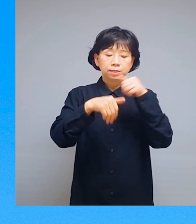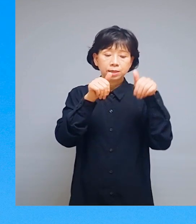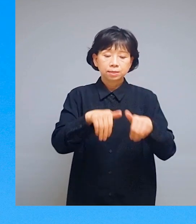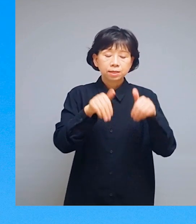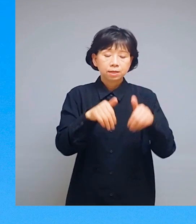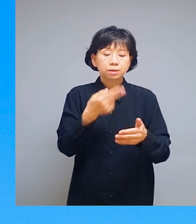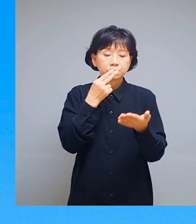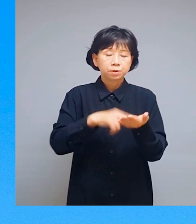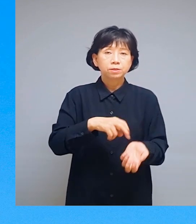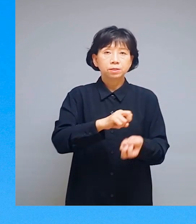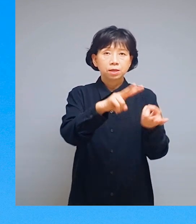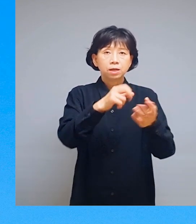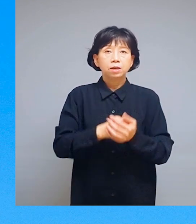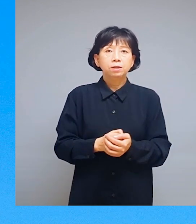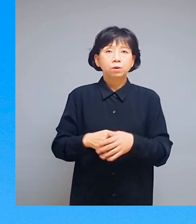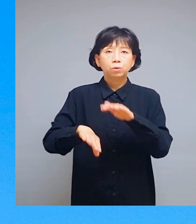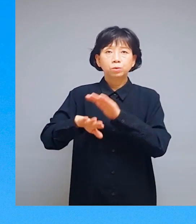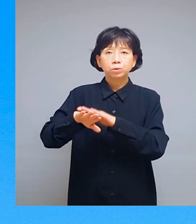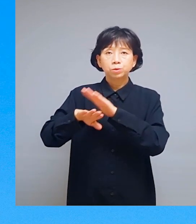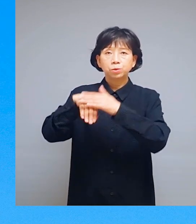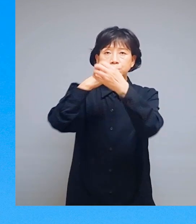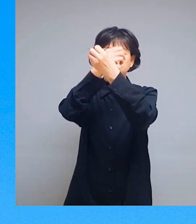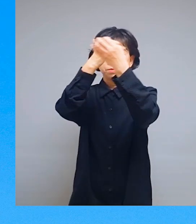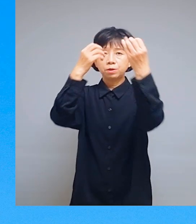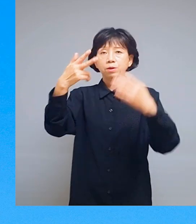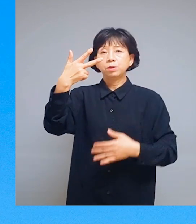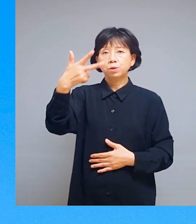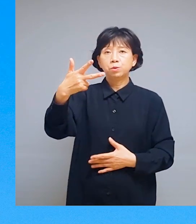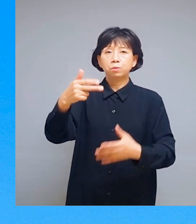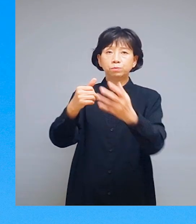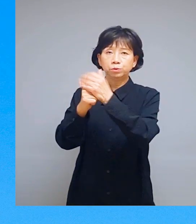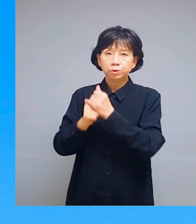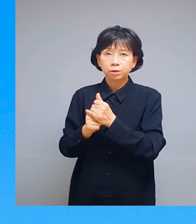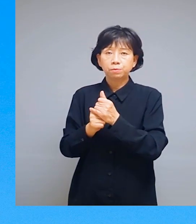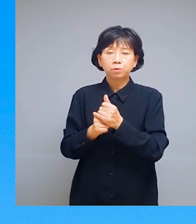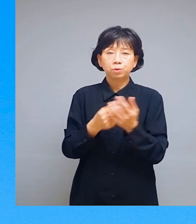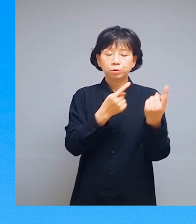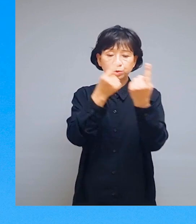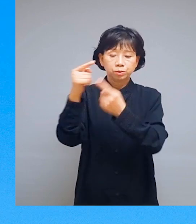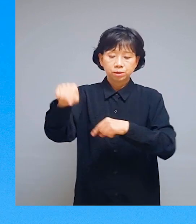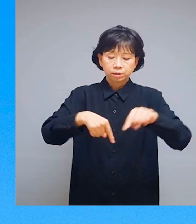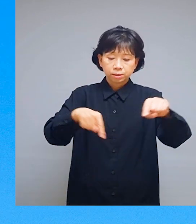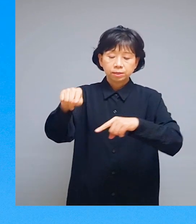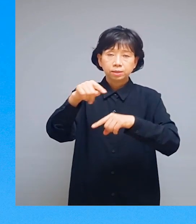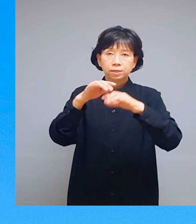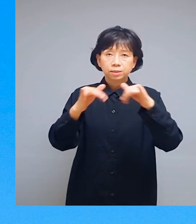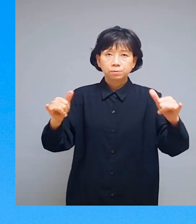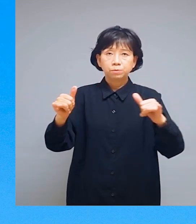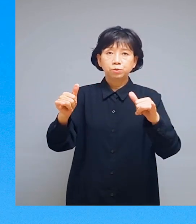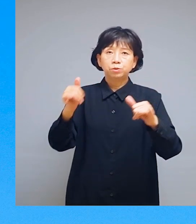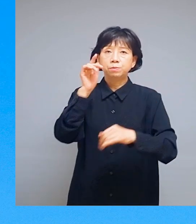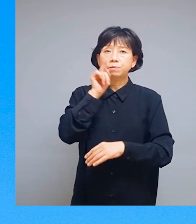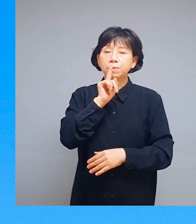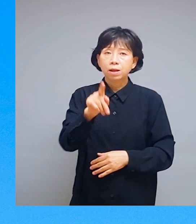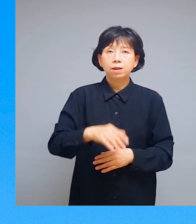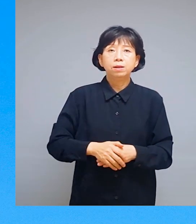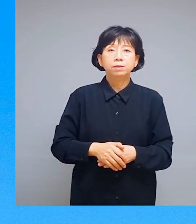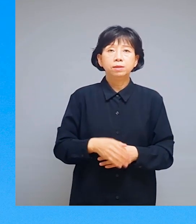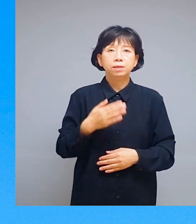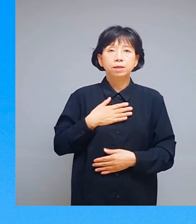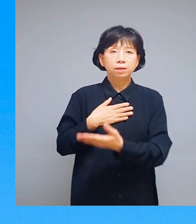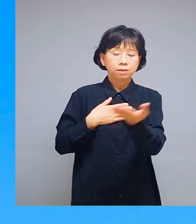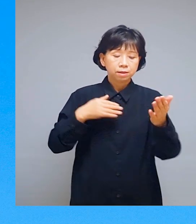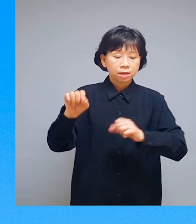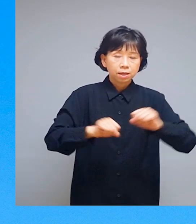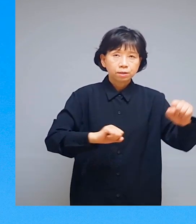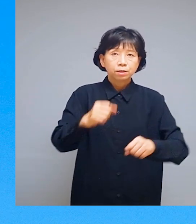있는 7뼈를 붙잡고 7 금초대 사이를 거니시는 이가 이르시되 행위와 수고와 내